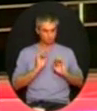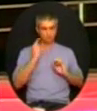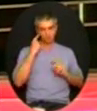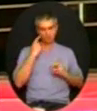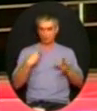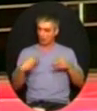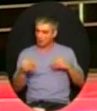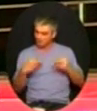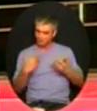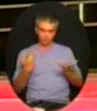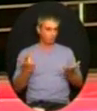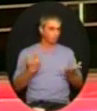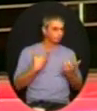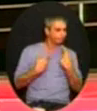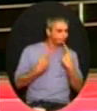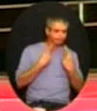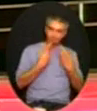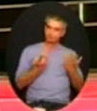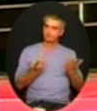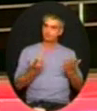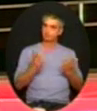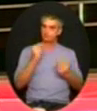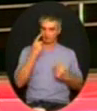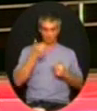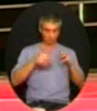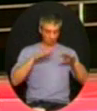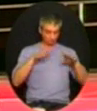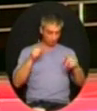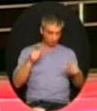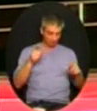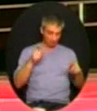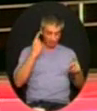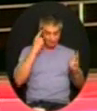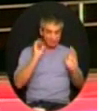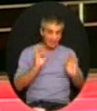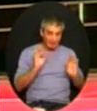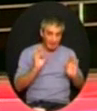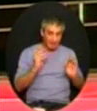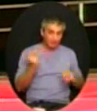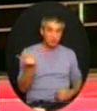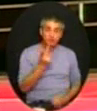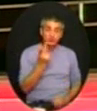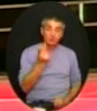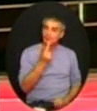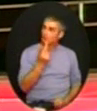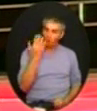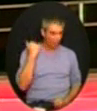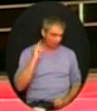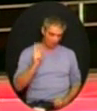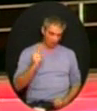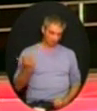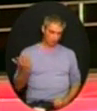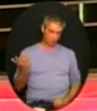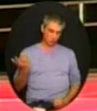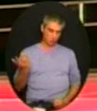יודע לפשר, לגשר, הרי עם ראש ממשלה סביר, השניים האלה לא היו